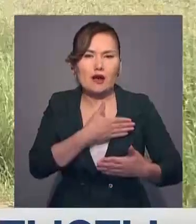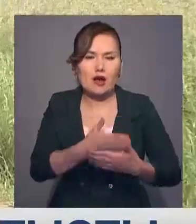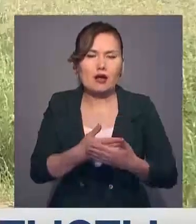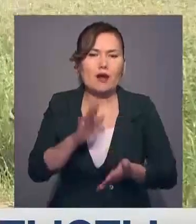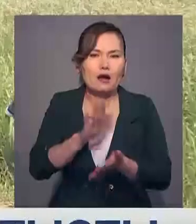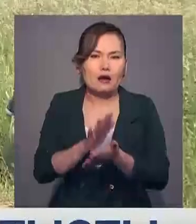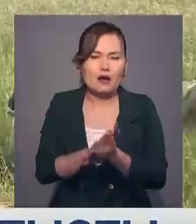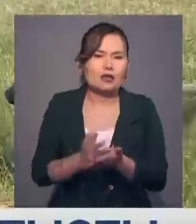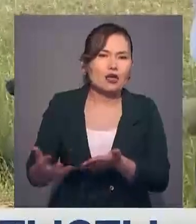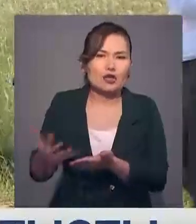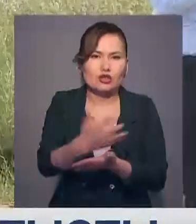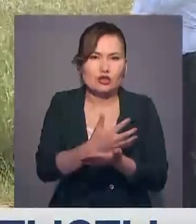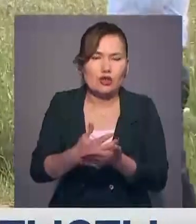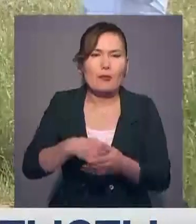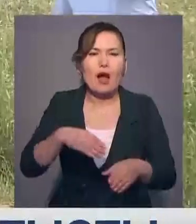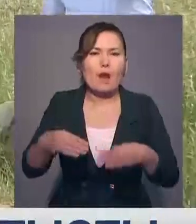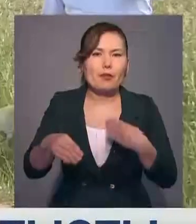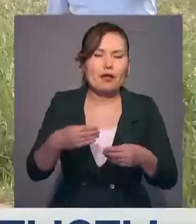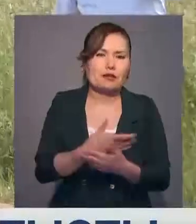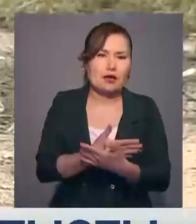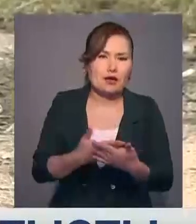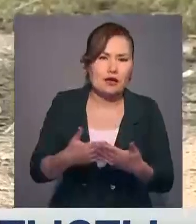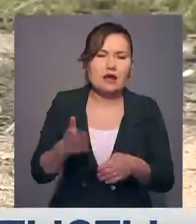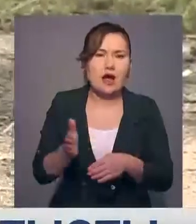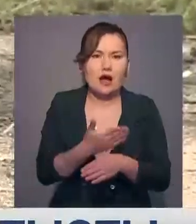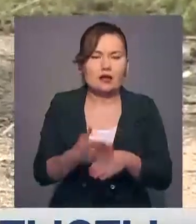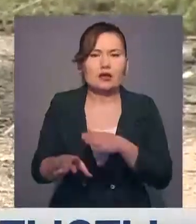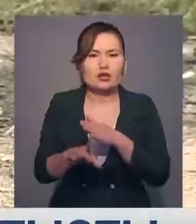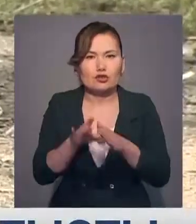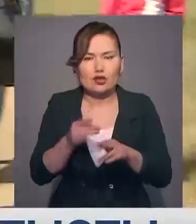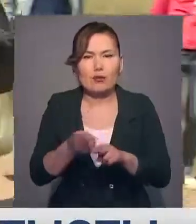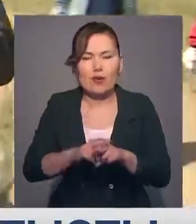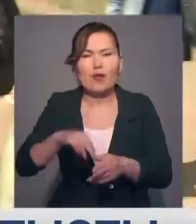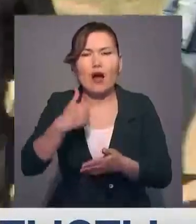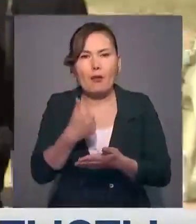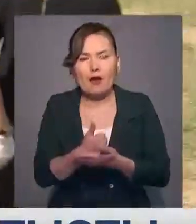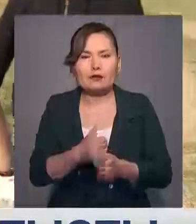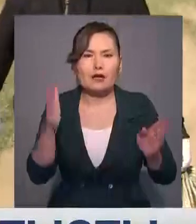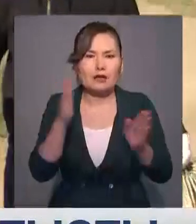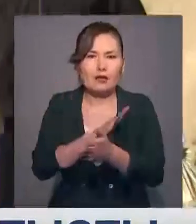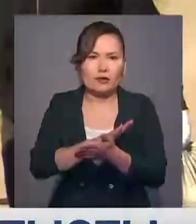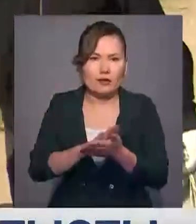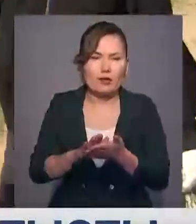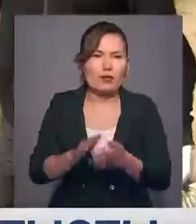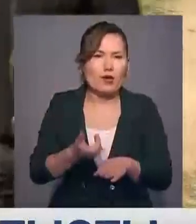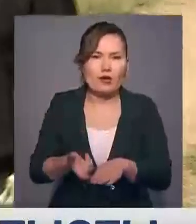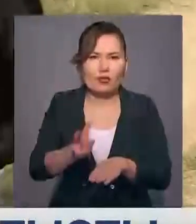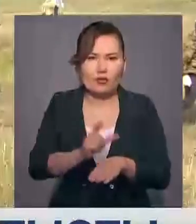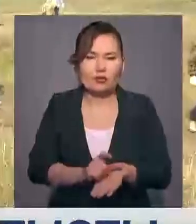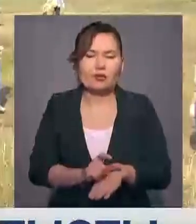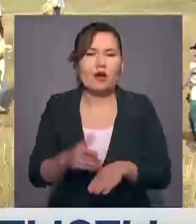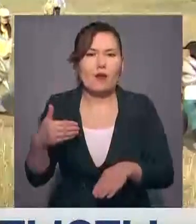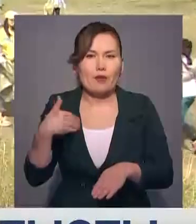өңдеуге жарайтындары мақсатына қарай жұмсалады. Бастысы табиғат таза. Демек, адамзат та аман. Мерей Мұратханқызы,